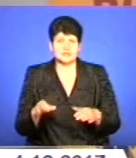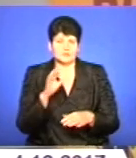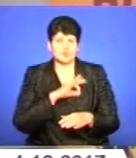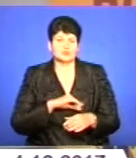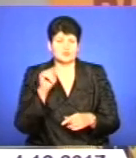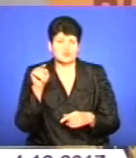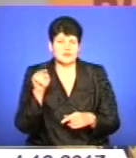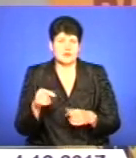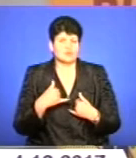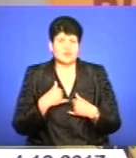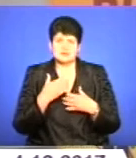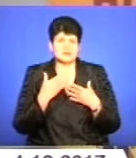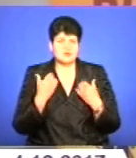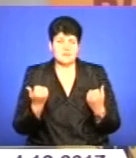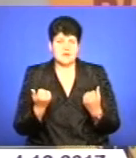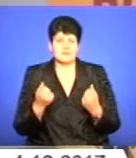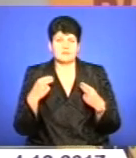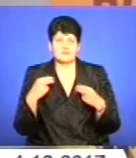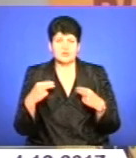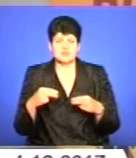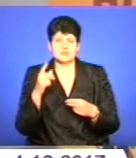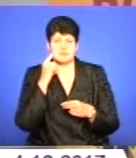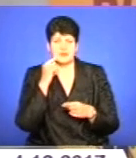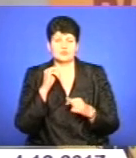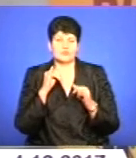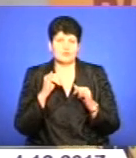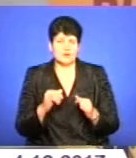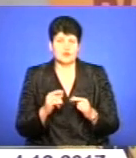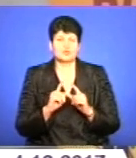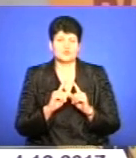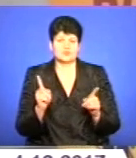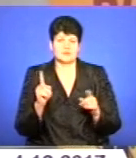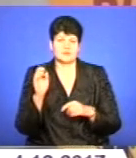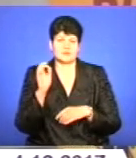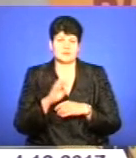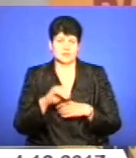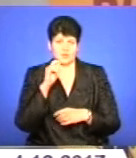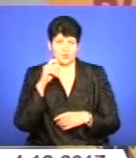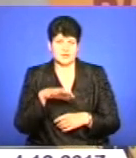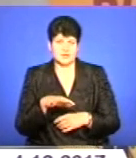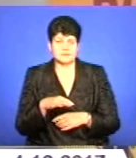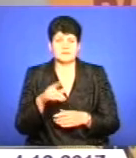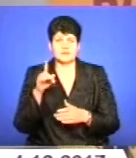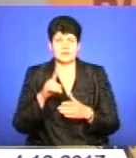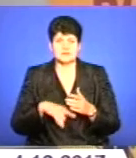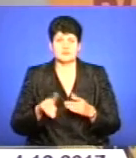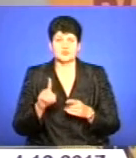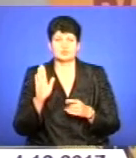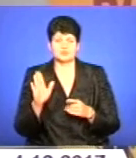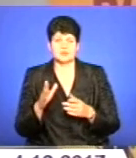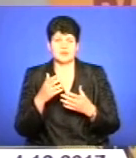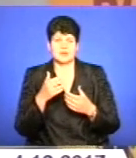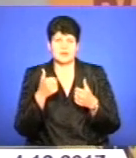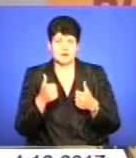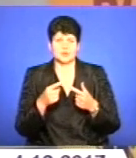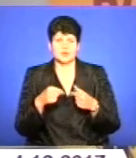немає. Реалізація меду дуже погано йде, особливо на Західній Україні. Надіємося, що буде гарно організована спілка